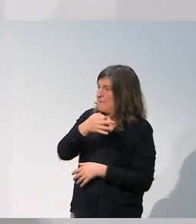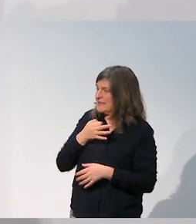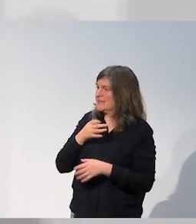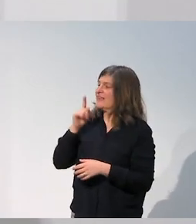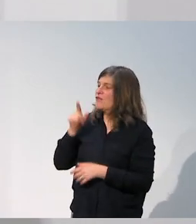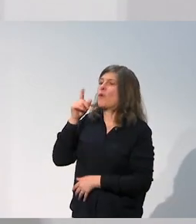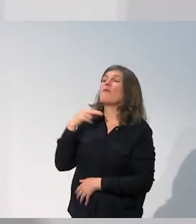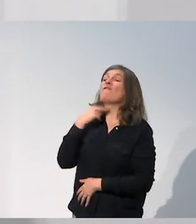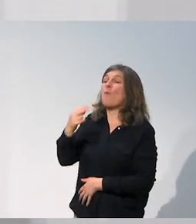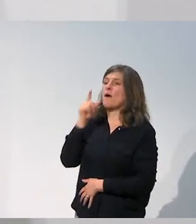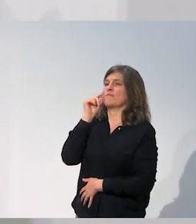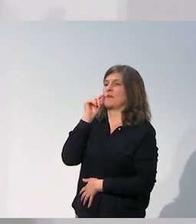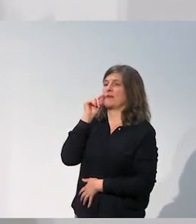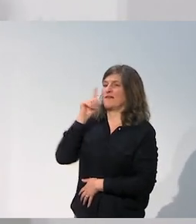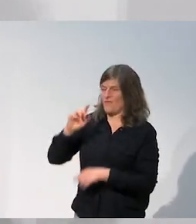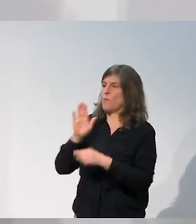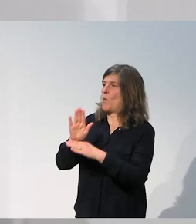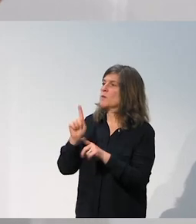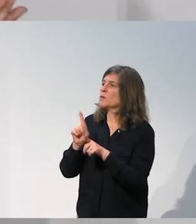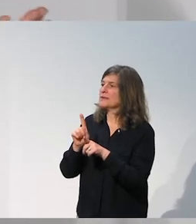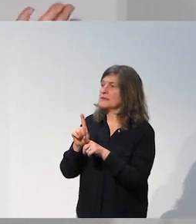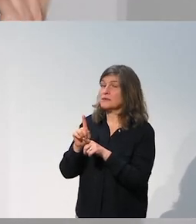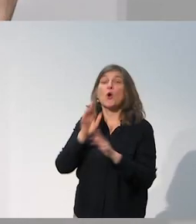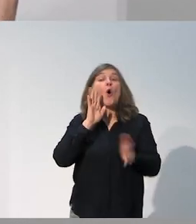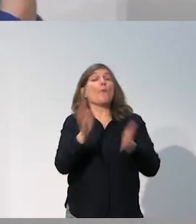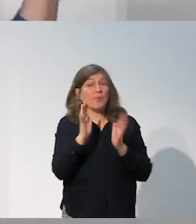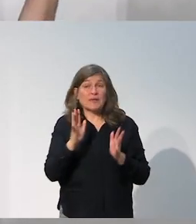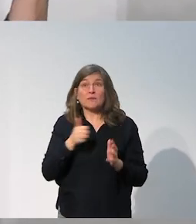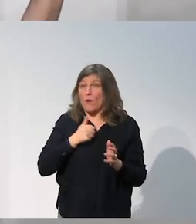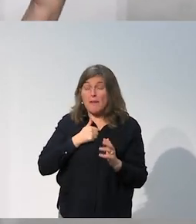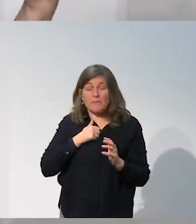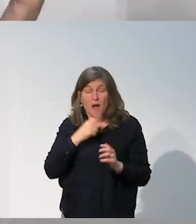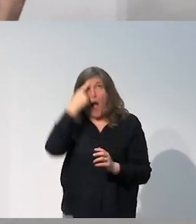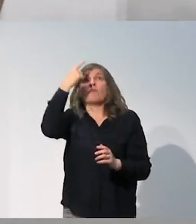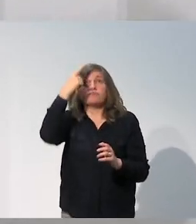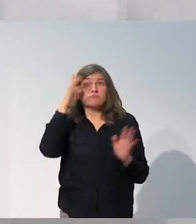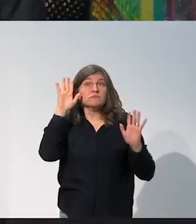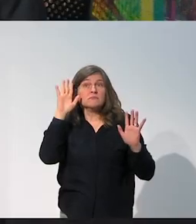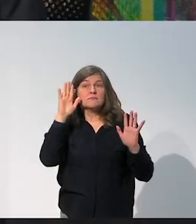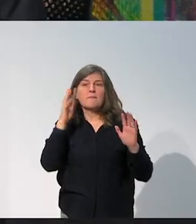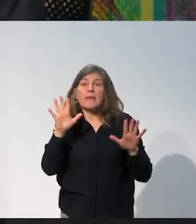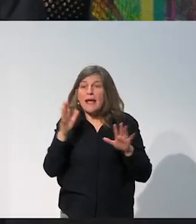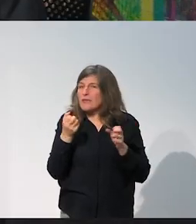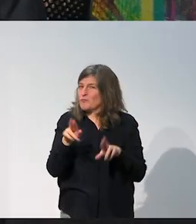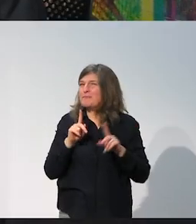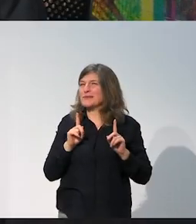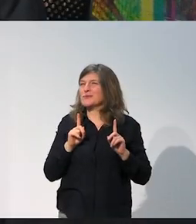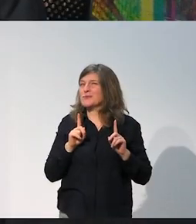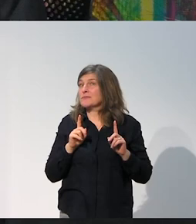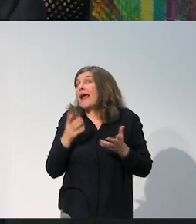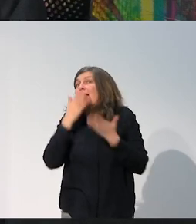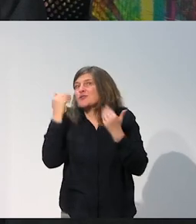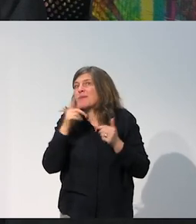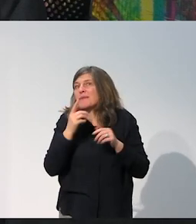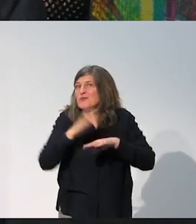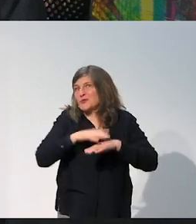père. Voilà. Et je l'aurais peut-être trouvé moi-même, j'aurais peut-être fini par le trouver moi-même, mais je n'en suis pas certaine et je ne le saurais jamais puisque c'est